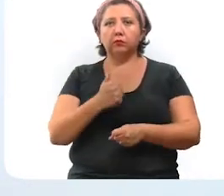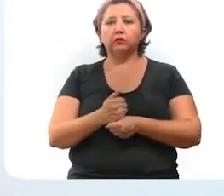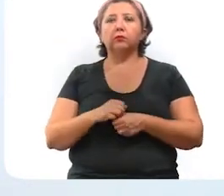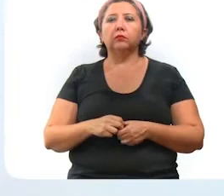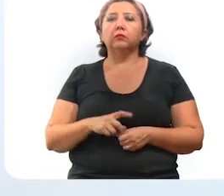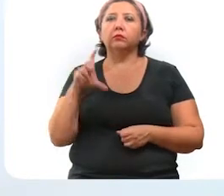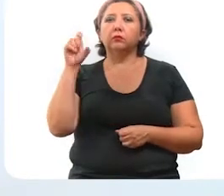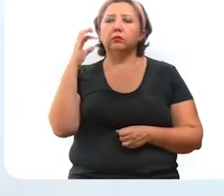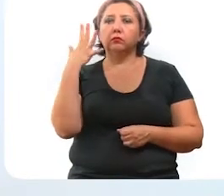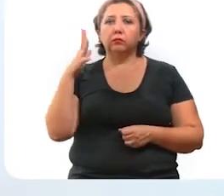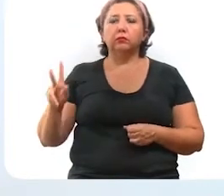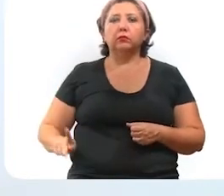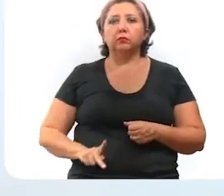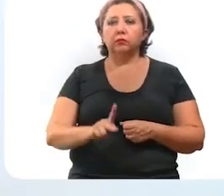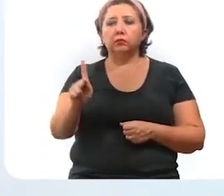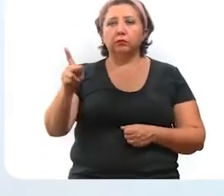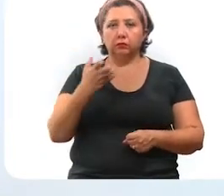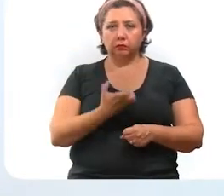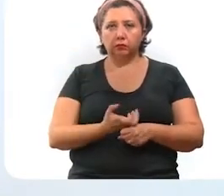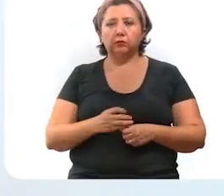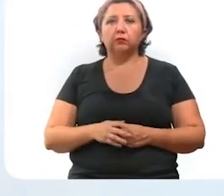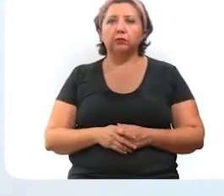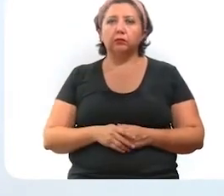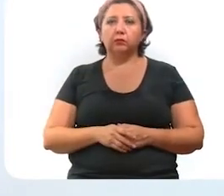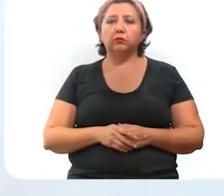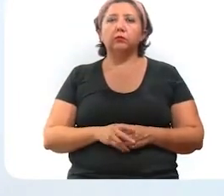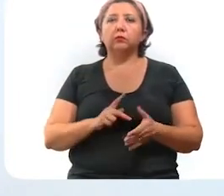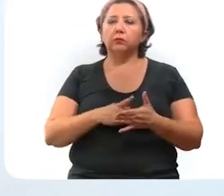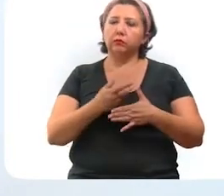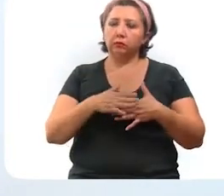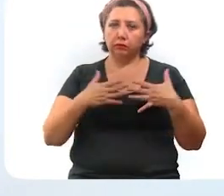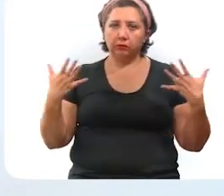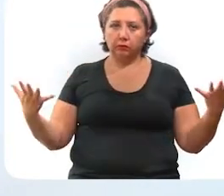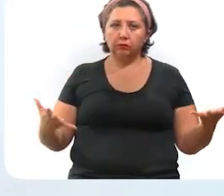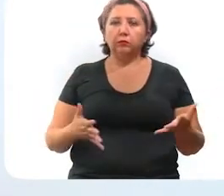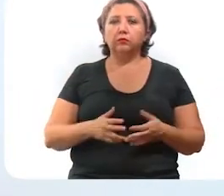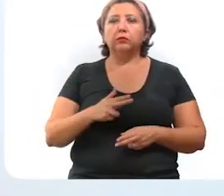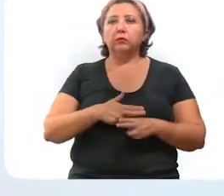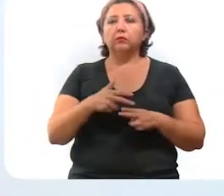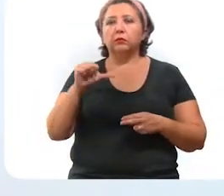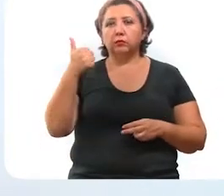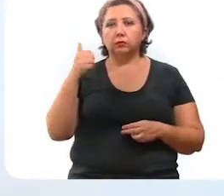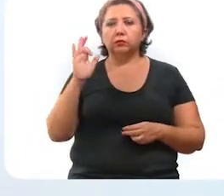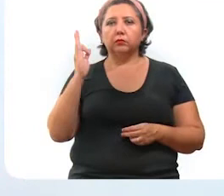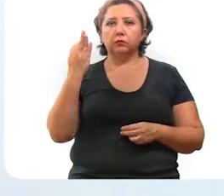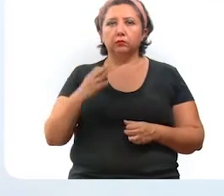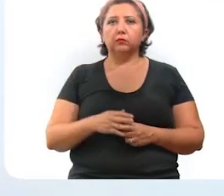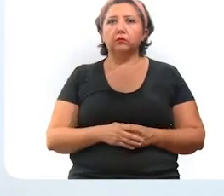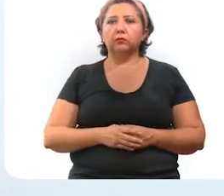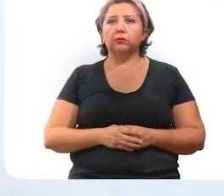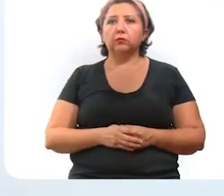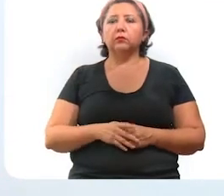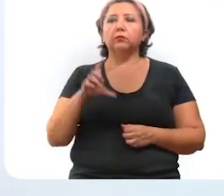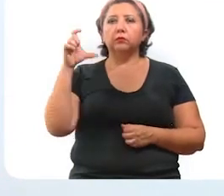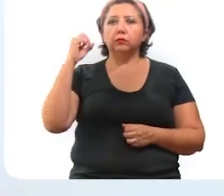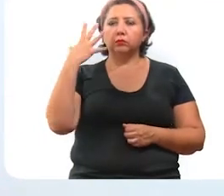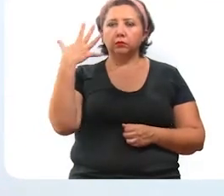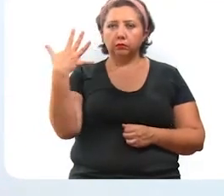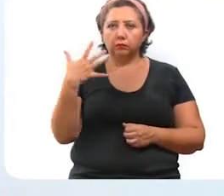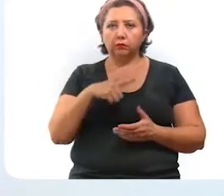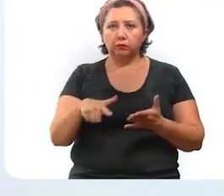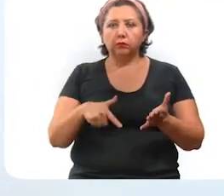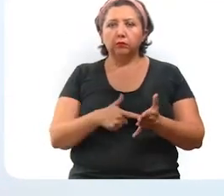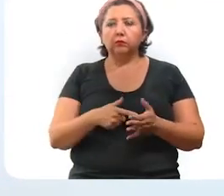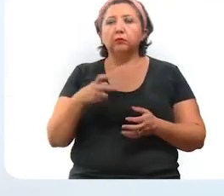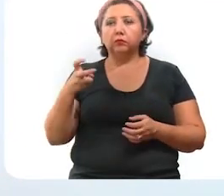zonotz onkawich, tunkaz, chumayel musupip, tahtziu tekom huaymatz itaz. Tahtmik, chaksink, enteel chak puerto sanakat zutsal,